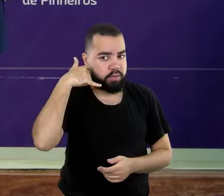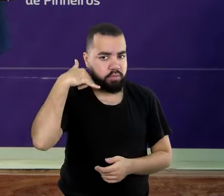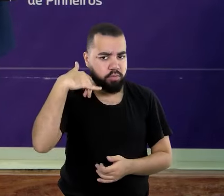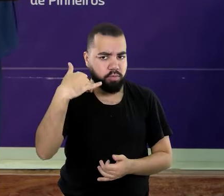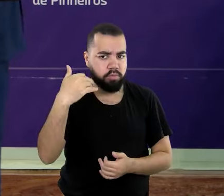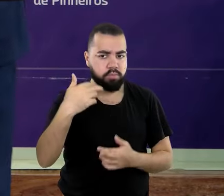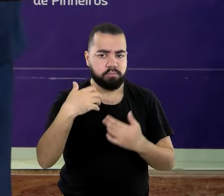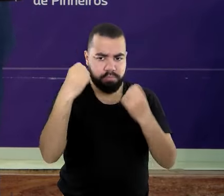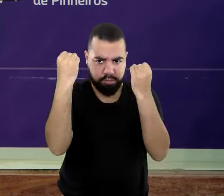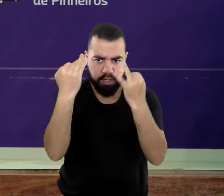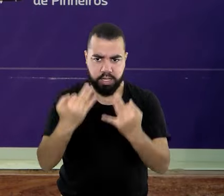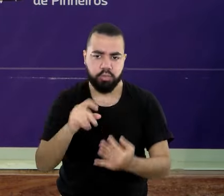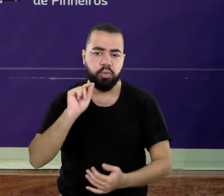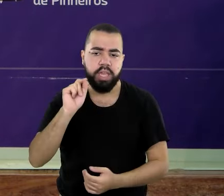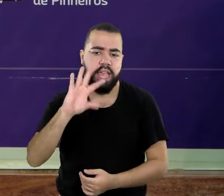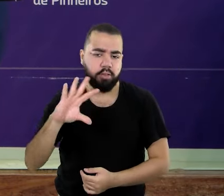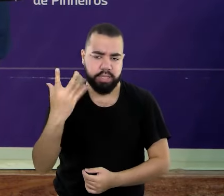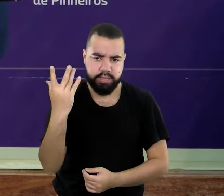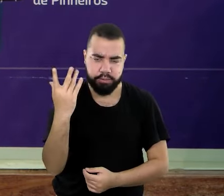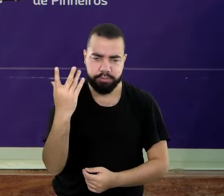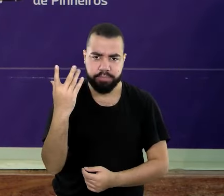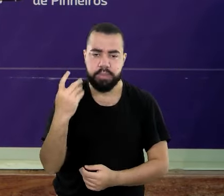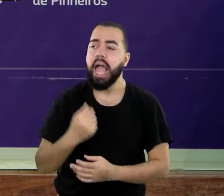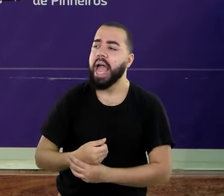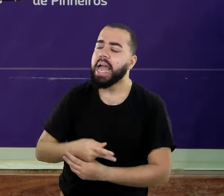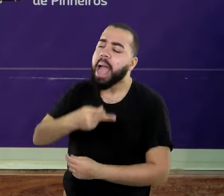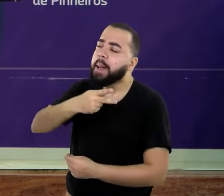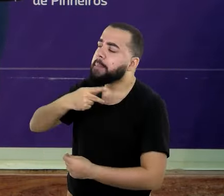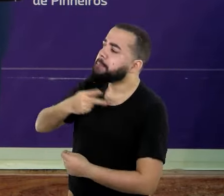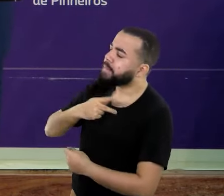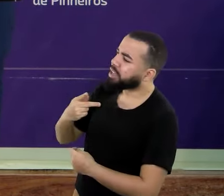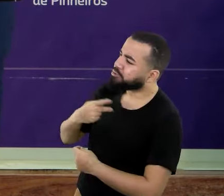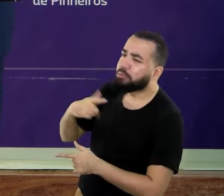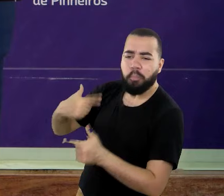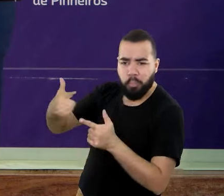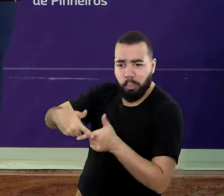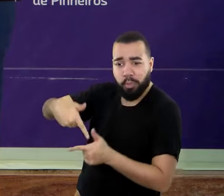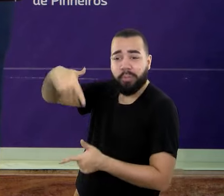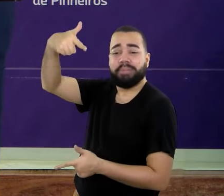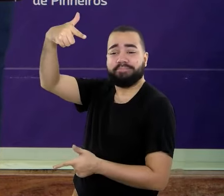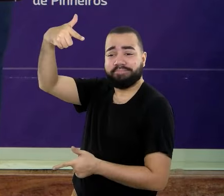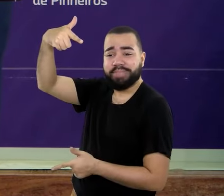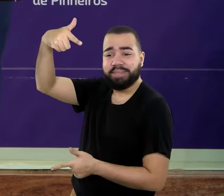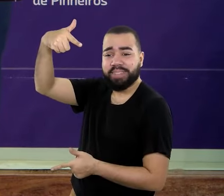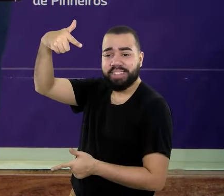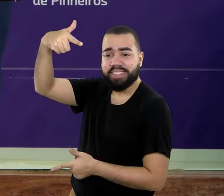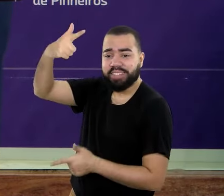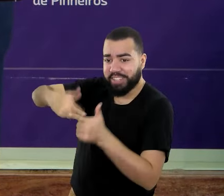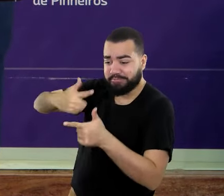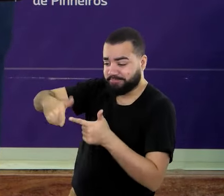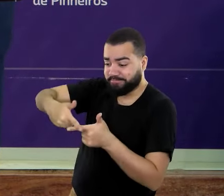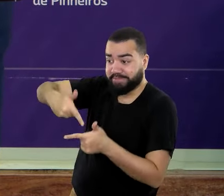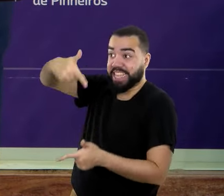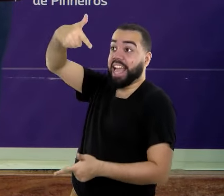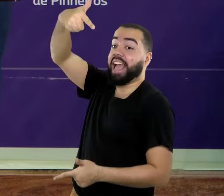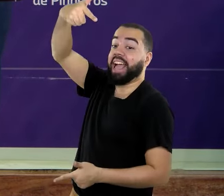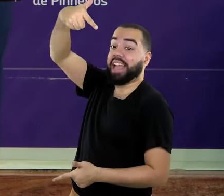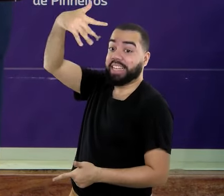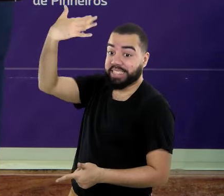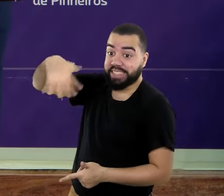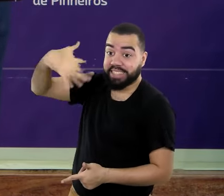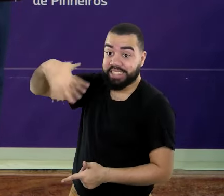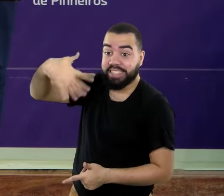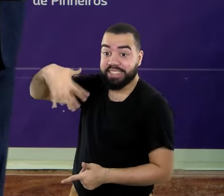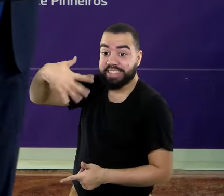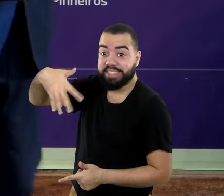resultado. 목사님이 큰일 났습니다. Pastor, tem um grande problema. 황춘자 성도가 예배